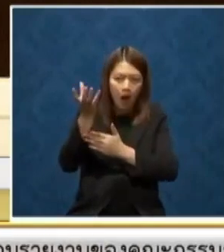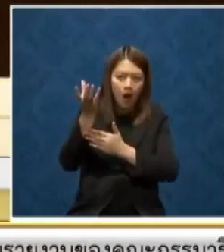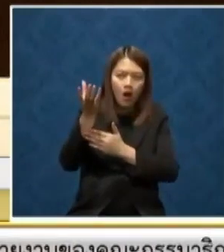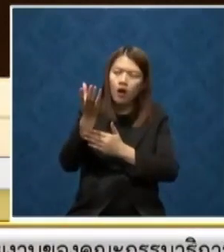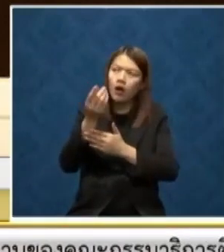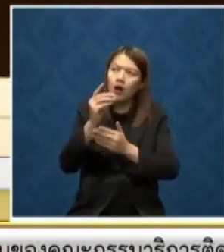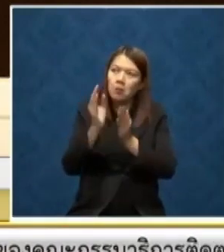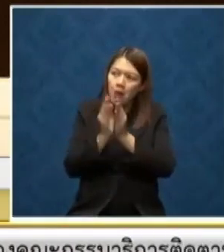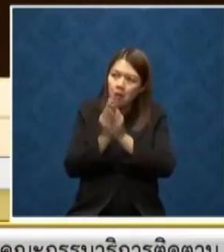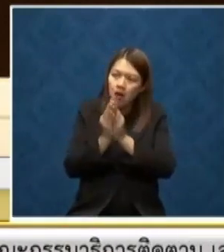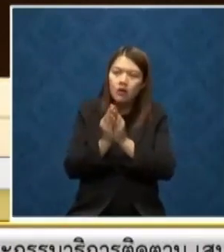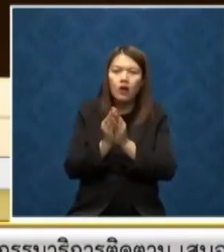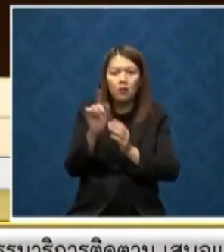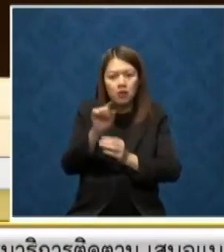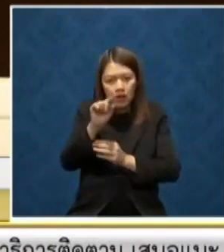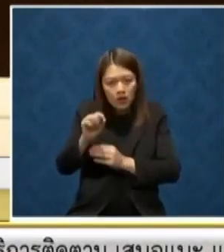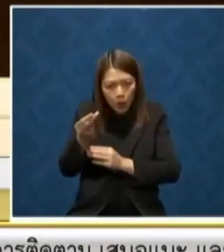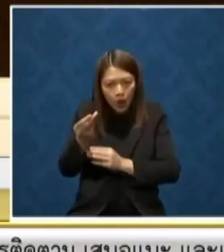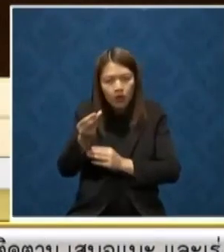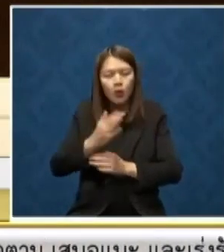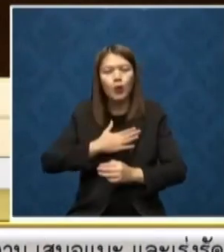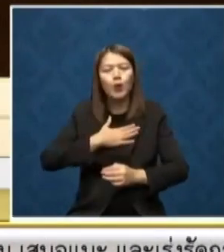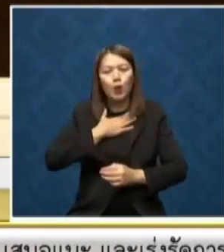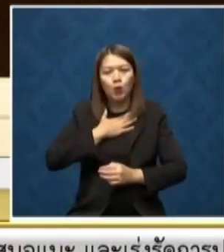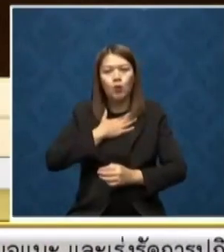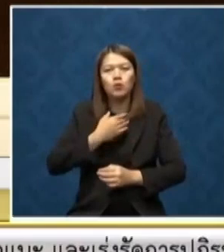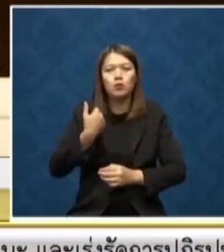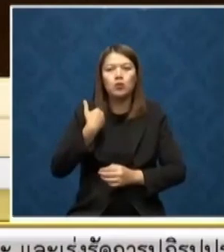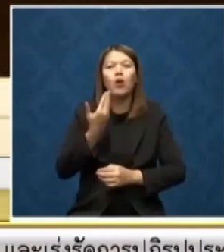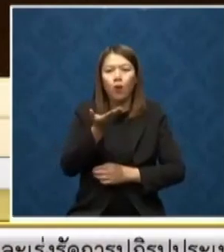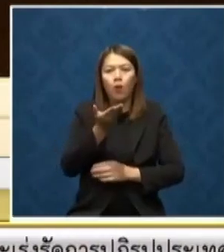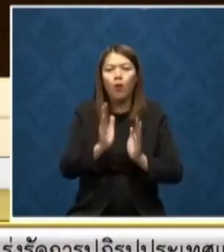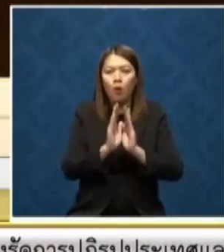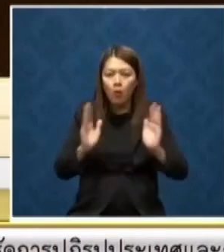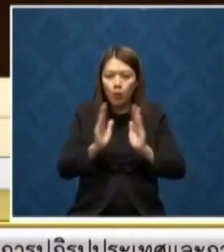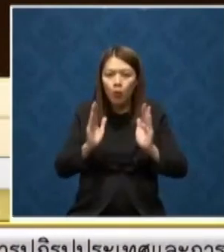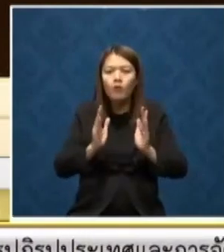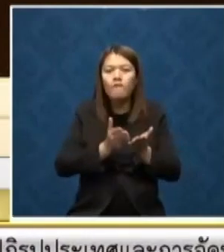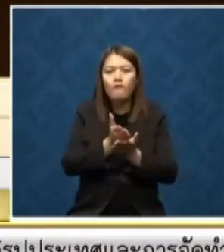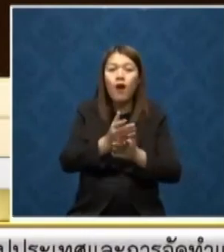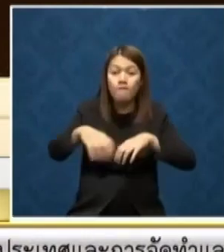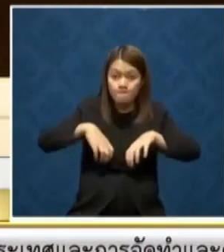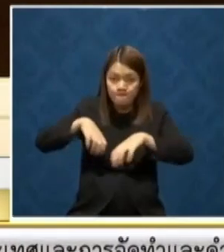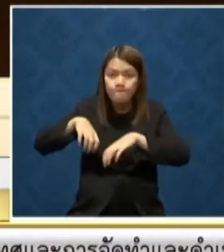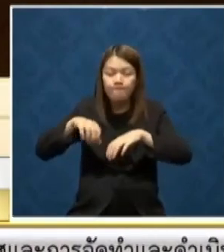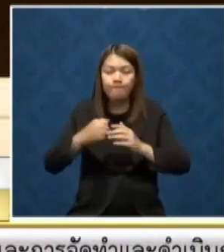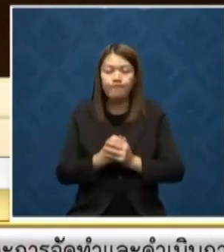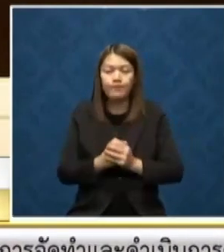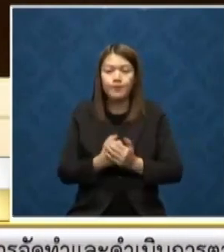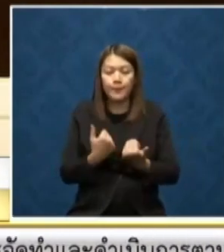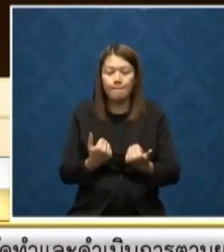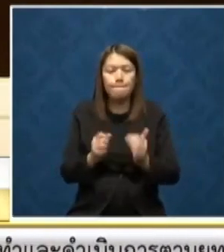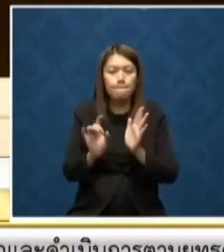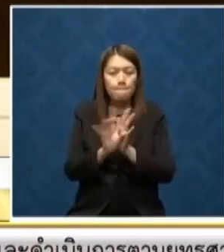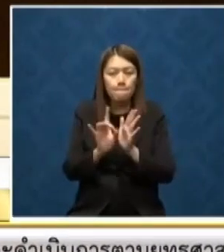รปิดสมัยประชุมรัฐสภาคุณชวลีกภัยประธานรัฐสภาและประธานสภาผู้แทนราษฎรรวมถึ